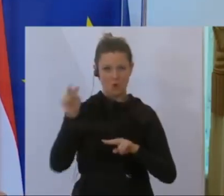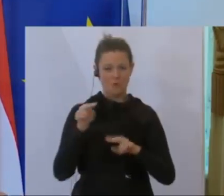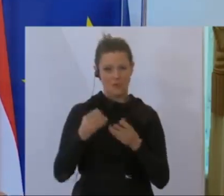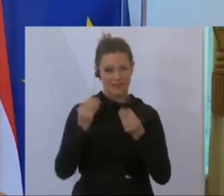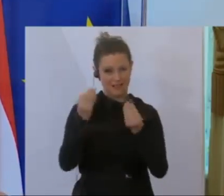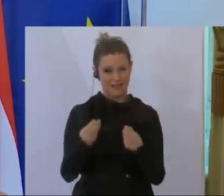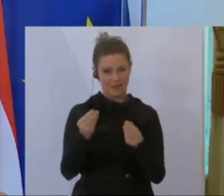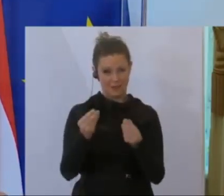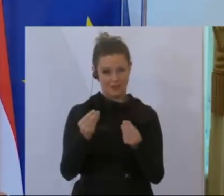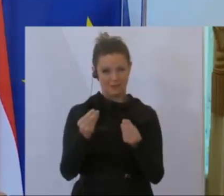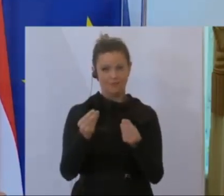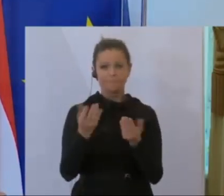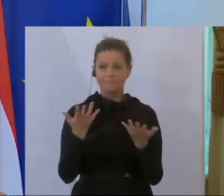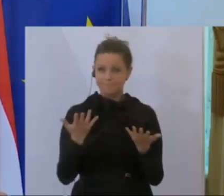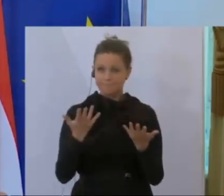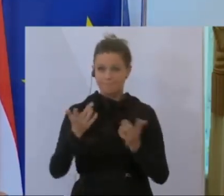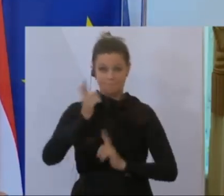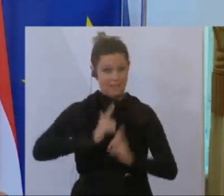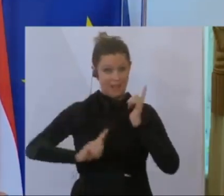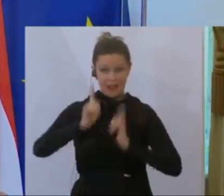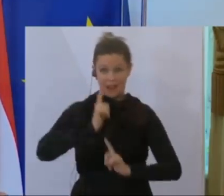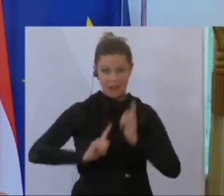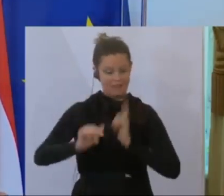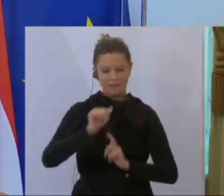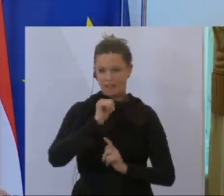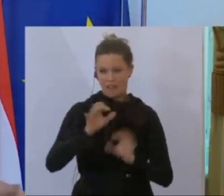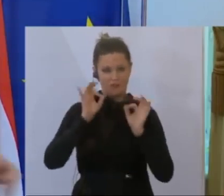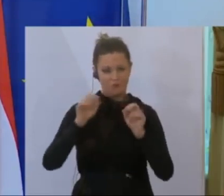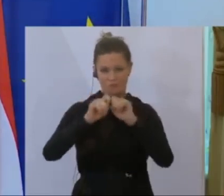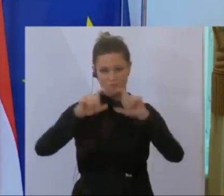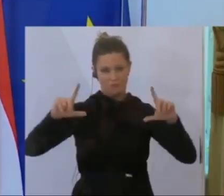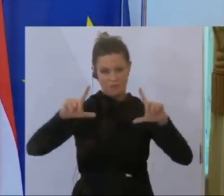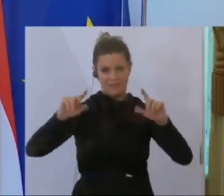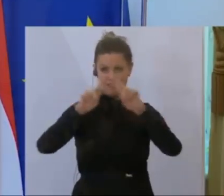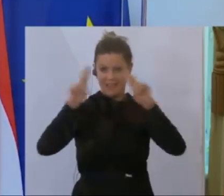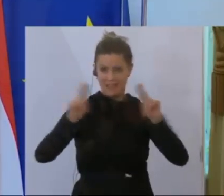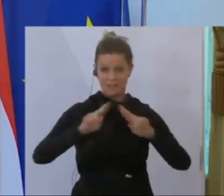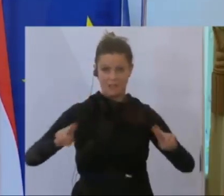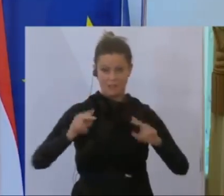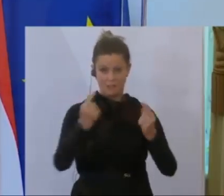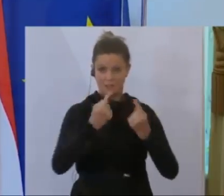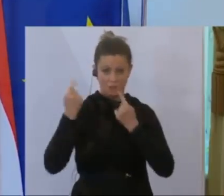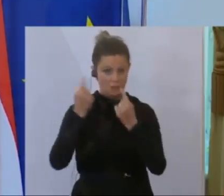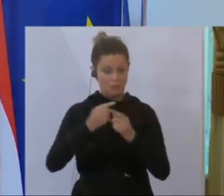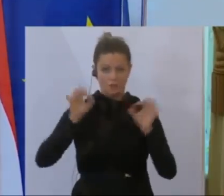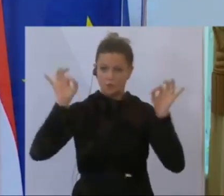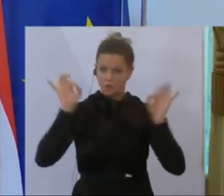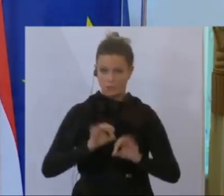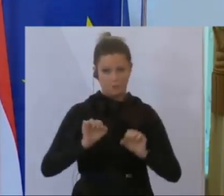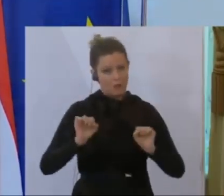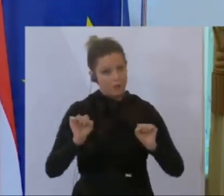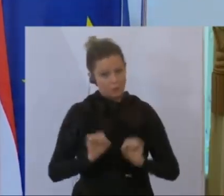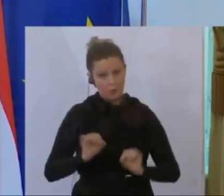переговоры с представителями бизнеса о постепенном переводе сотрудников в офисы. «Число новых случаев заражения достаточно